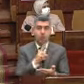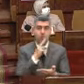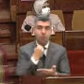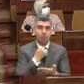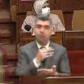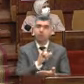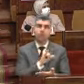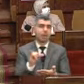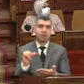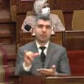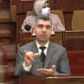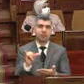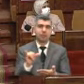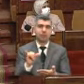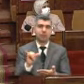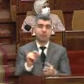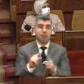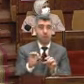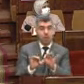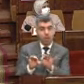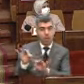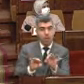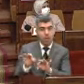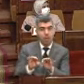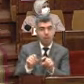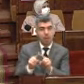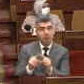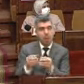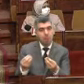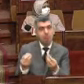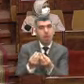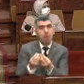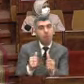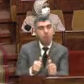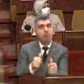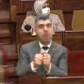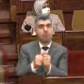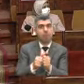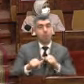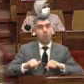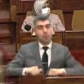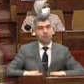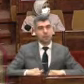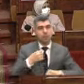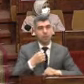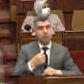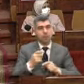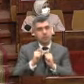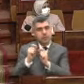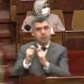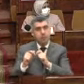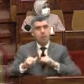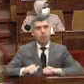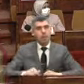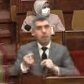يمكنش نهائيا أننا نديروا الإجراءات بلا إجراءات مواكبة. لذلك السيد الوزير، انتم هضرتوا مع وزير الماليه، حنا غنجيبوا وزير